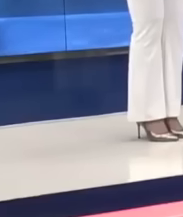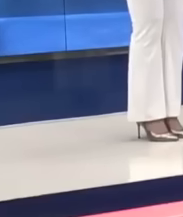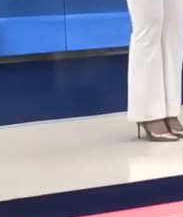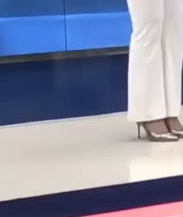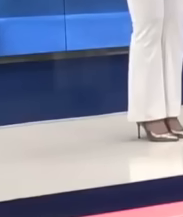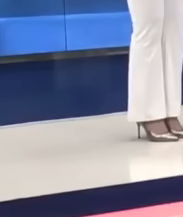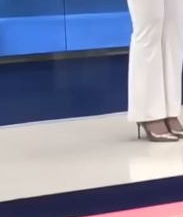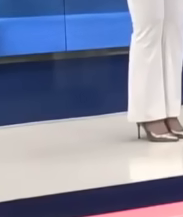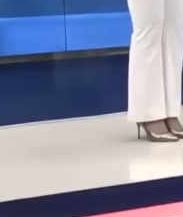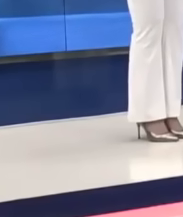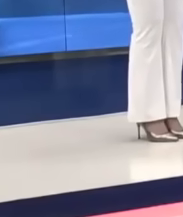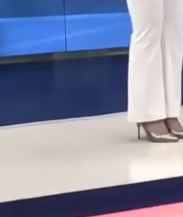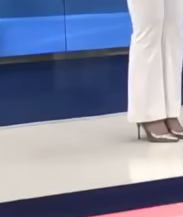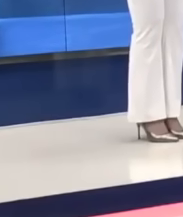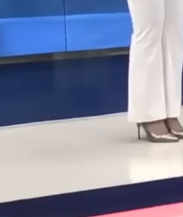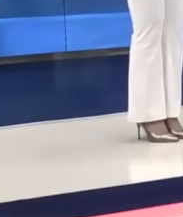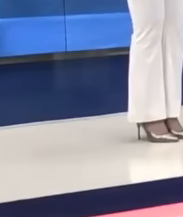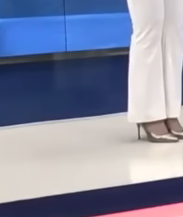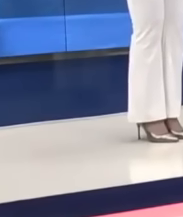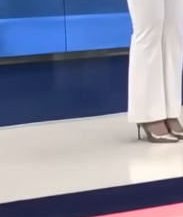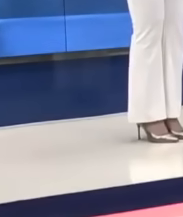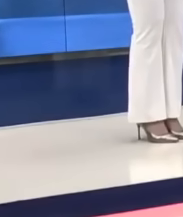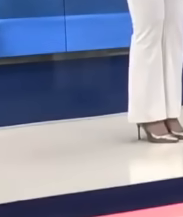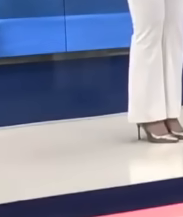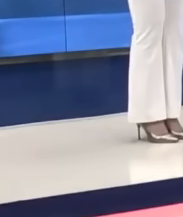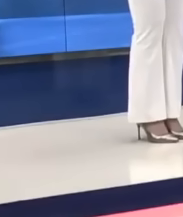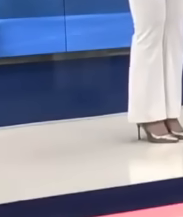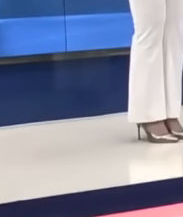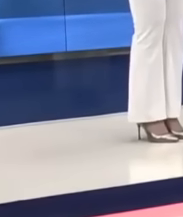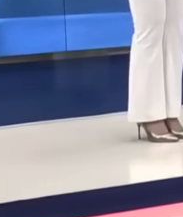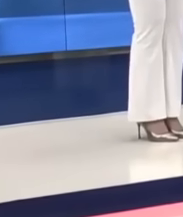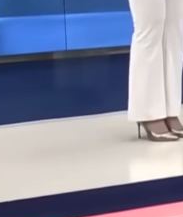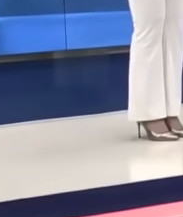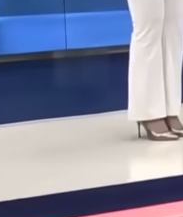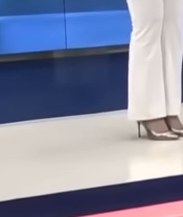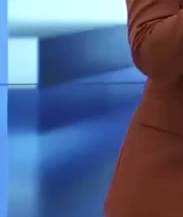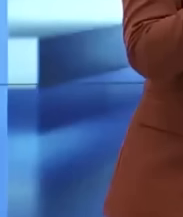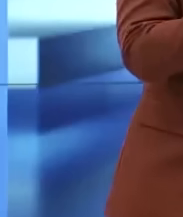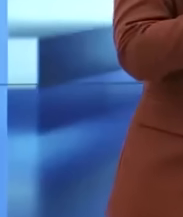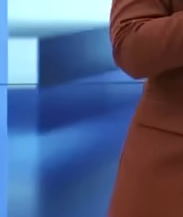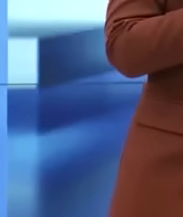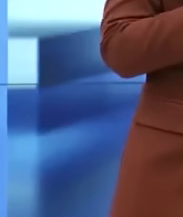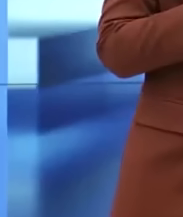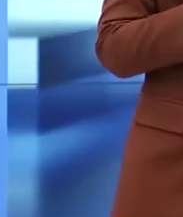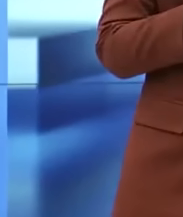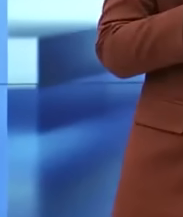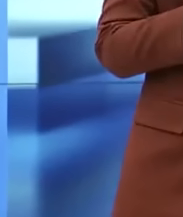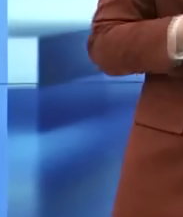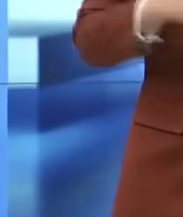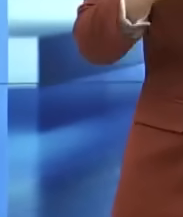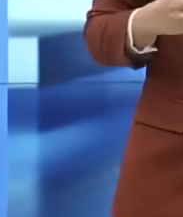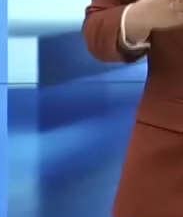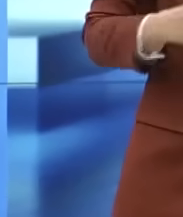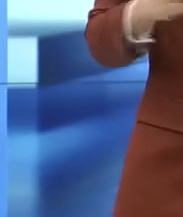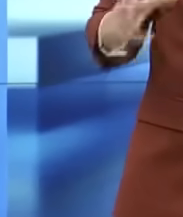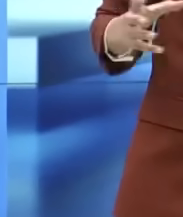ค่ะอันดับสนามบินบ้านเราทั้งสุวรรณภูมิทั้งดอนเมืองขยับชั้นสูงขึ้นนะคะคำถามก็คือจากนี้นะคะเป้าหมายที่จะ